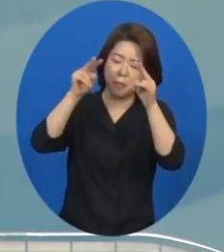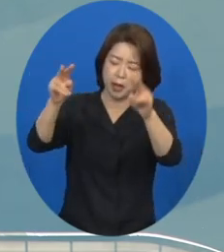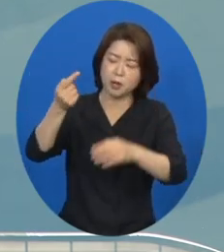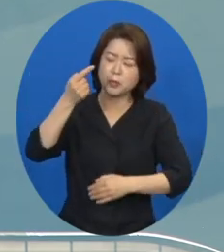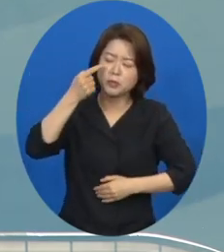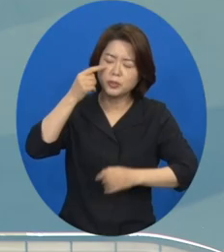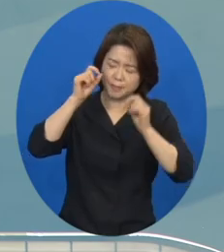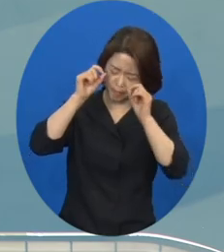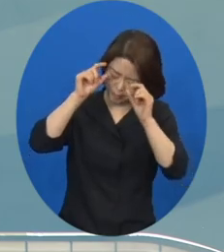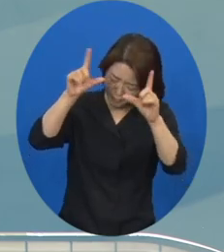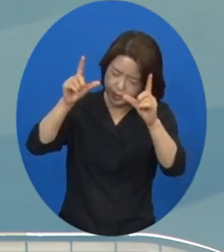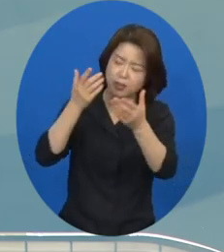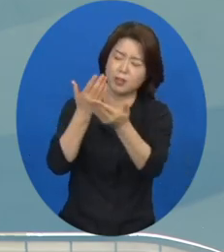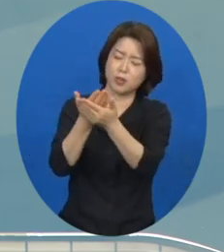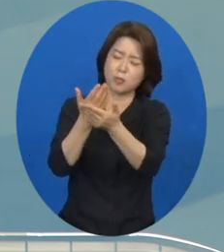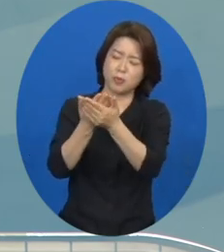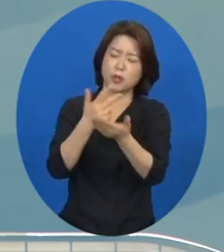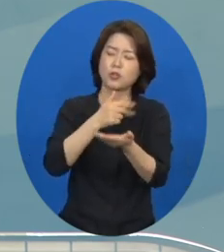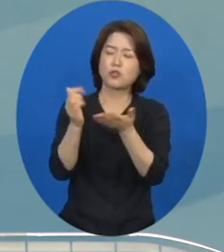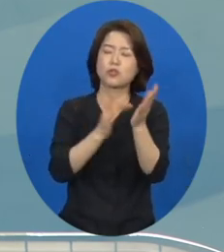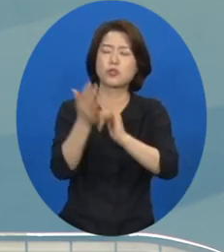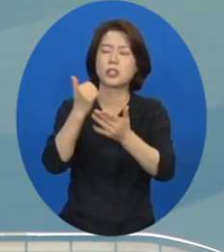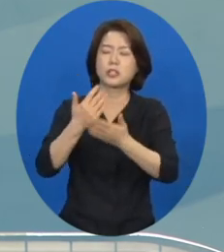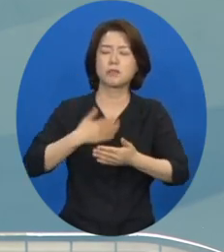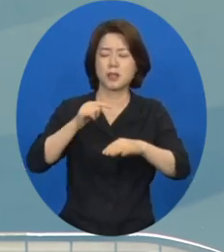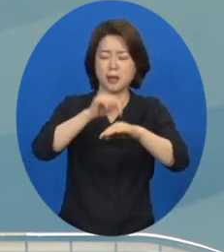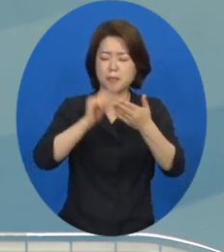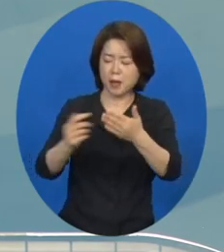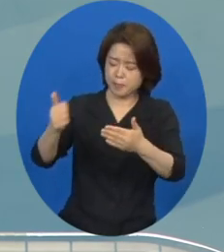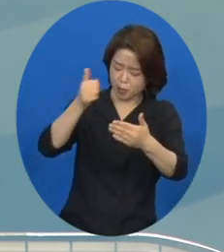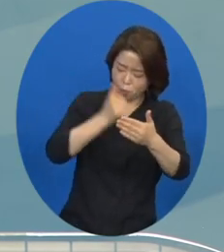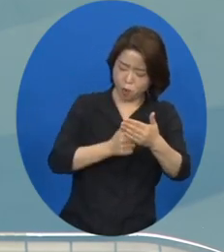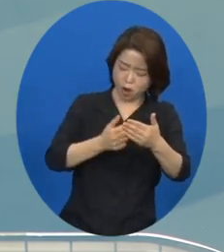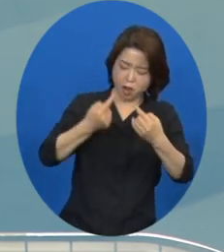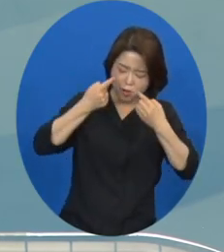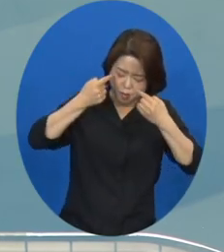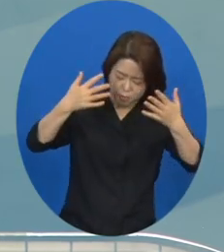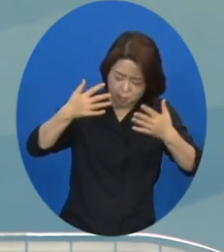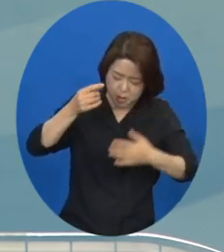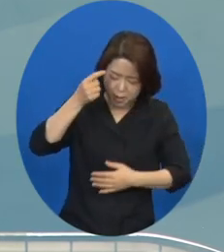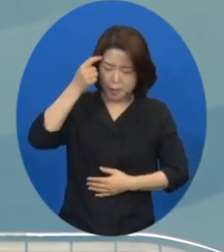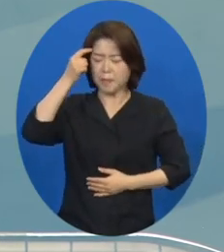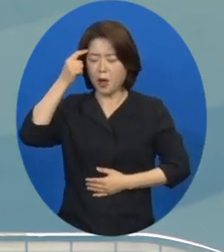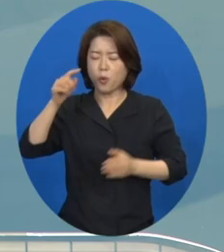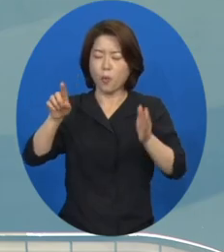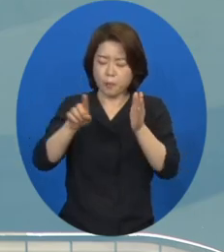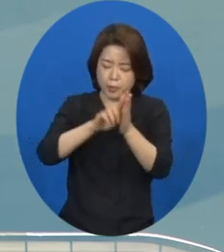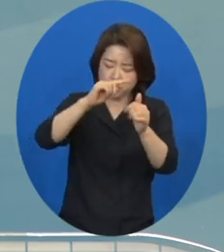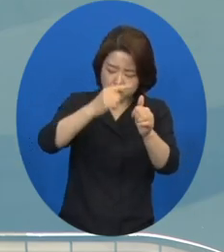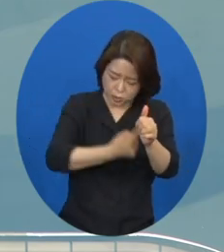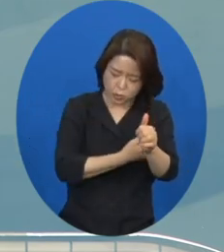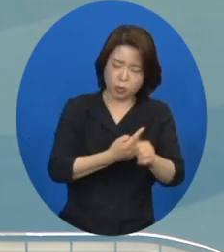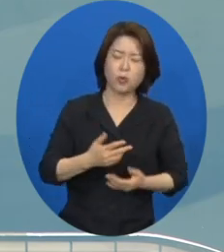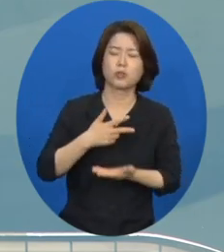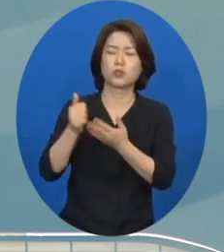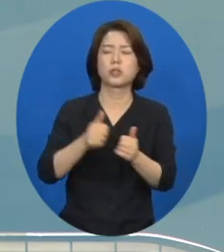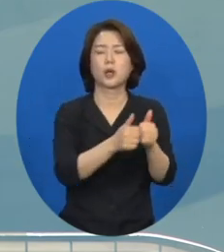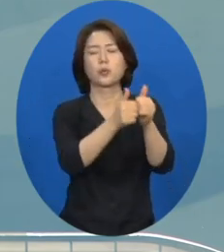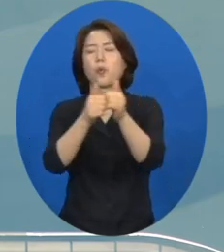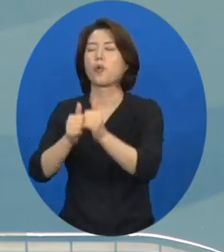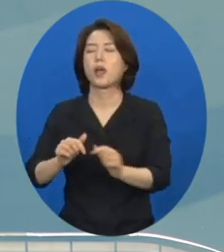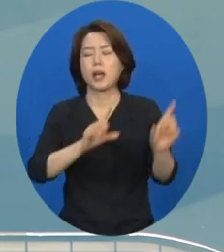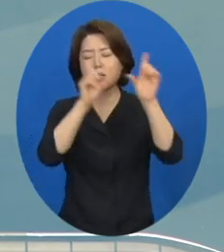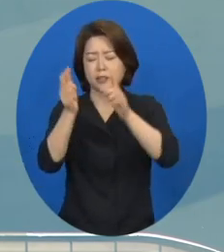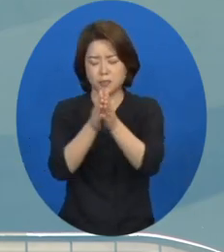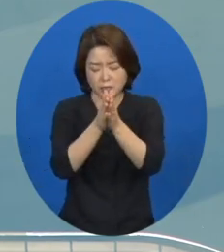뜨이게 하소서 주 예수님이 정말 마음에 와 계신 것을 분명히 깨닫고 믿어지고 주님과 동행하는 삶을